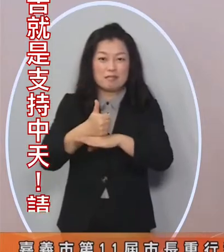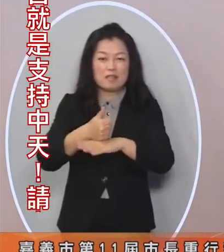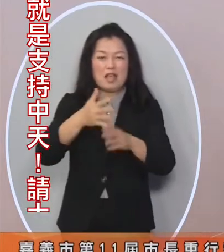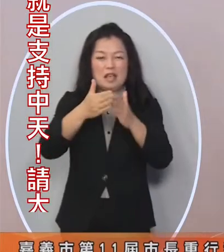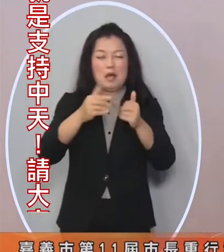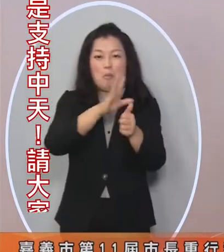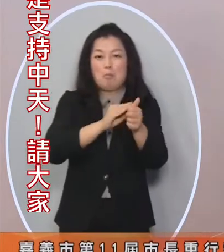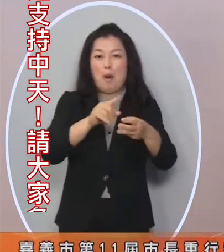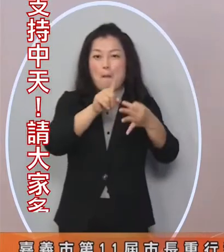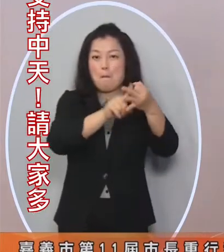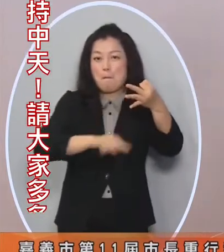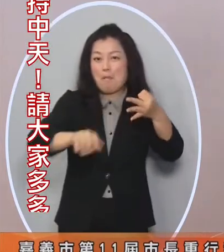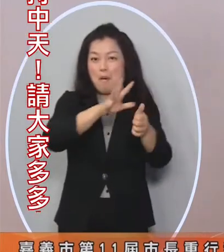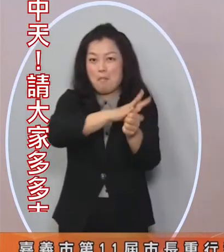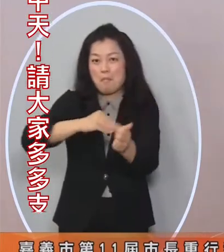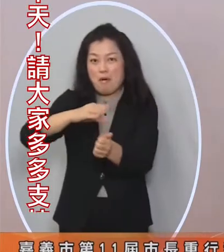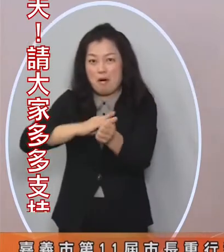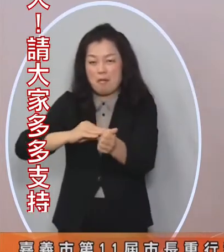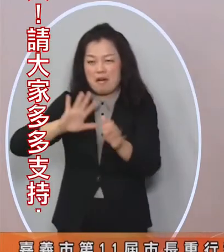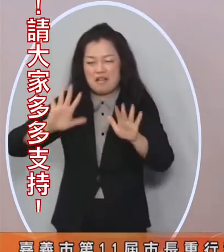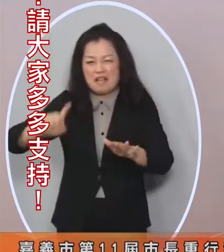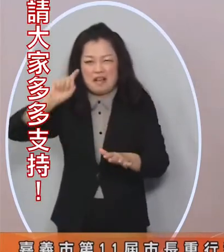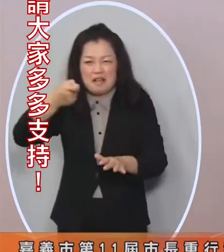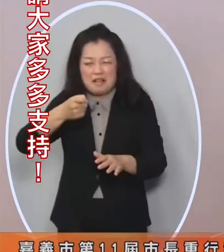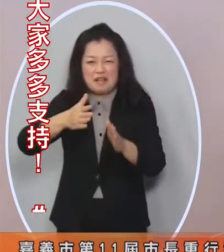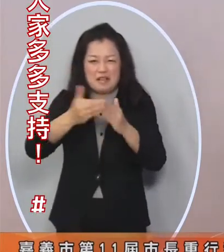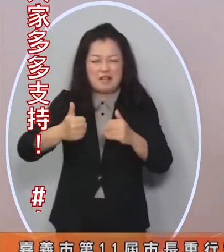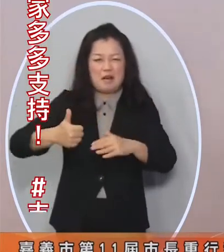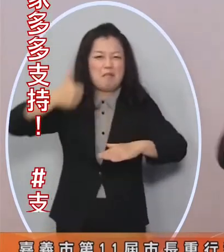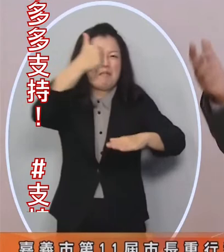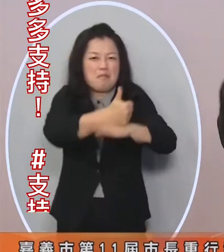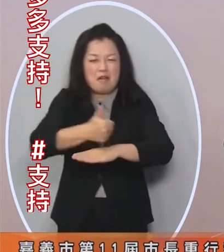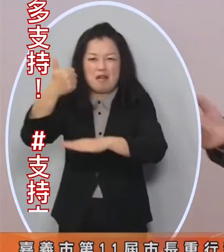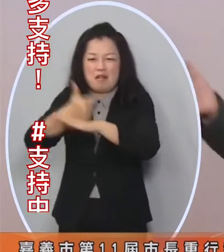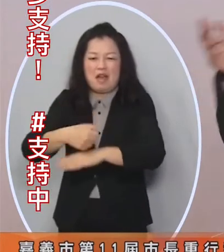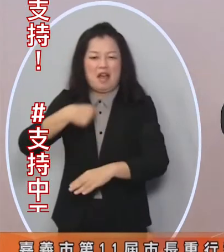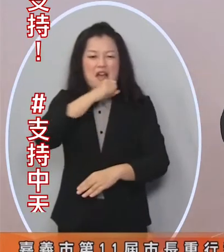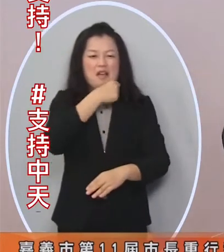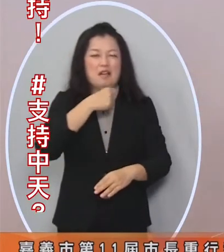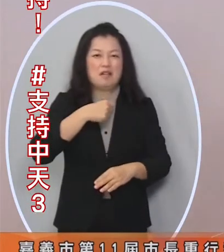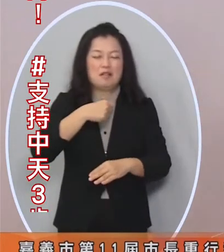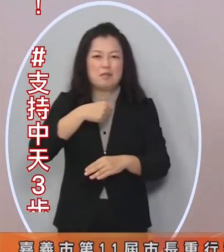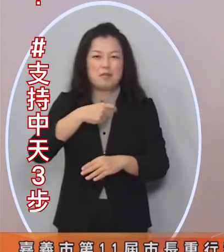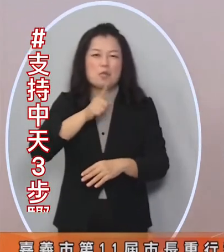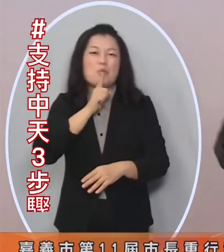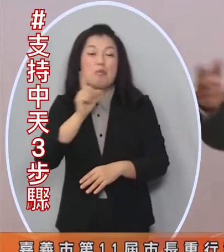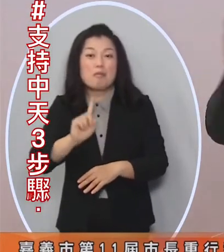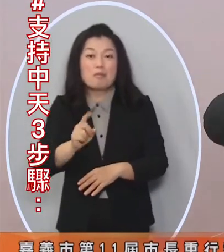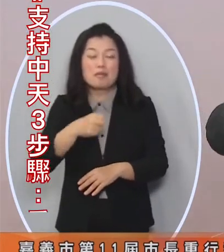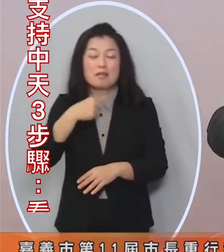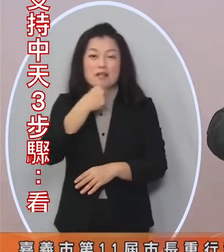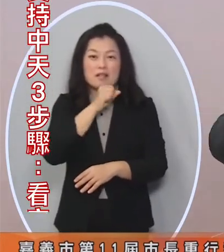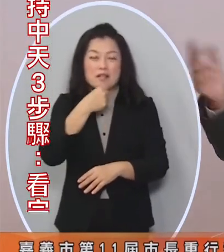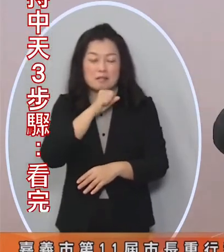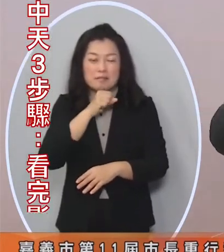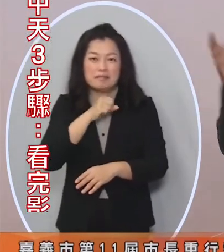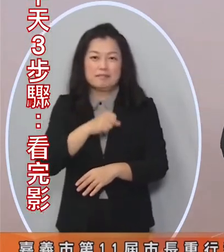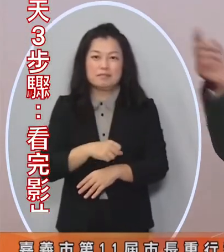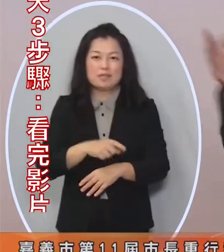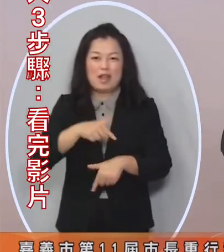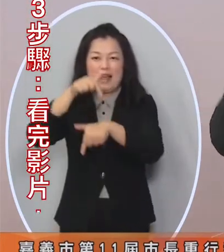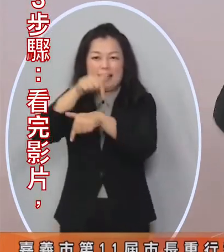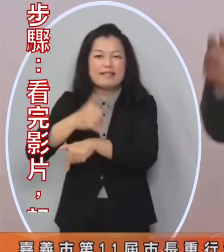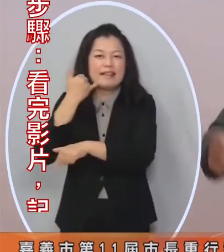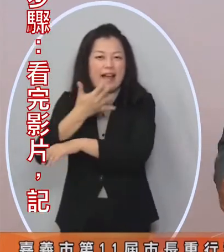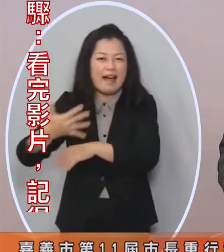线，要搁抢人食人，南海伊诶台湾大海，台湾等待南海